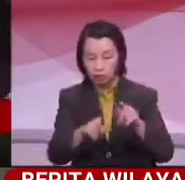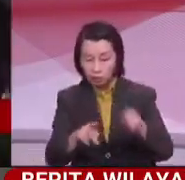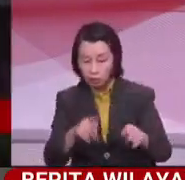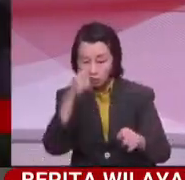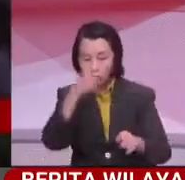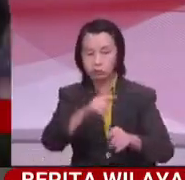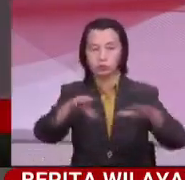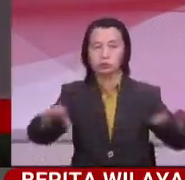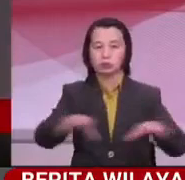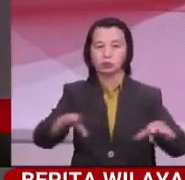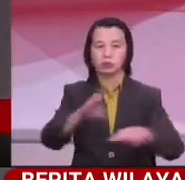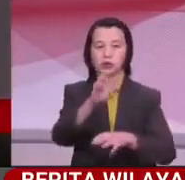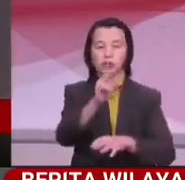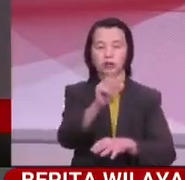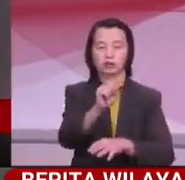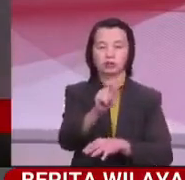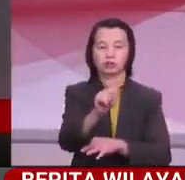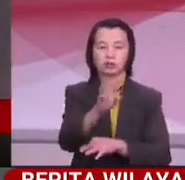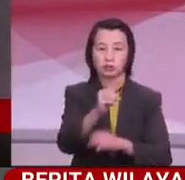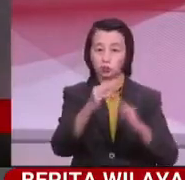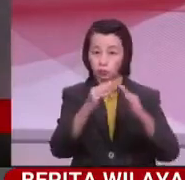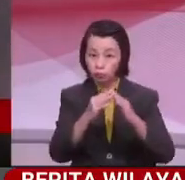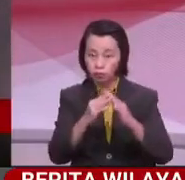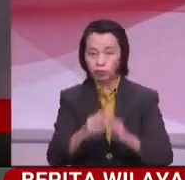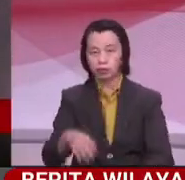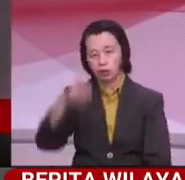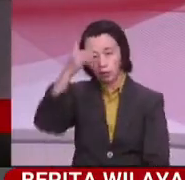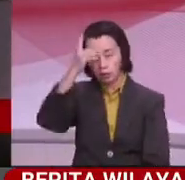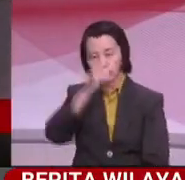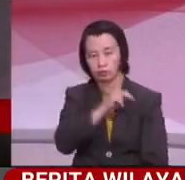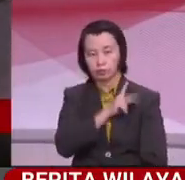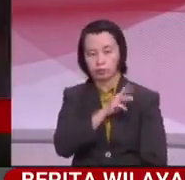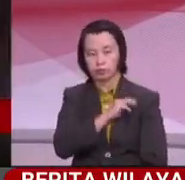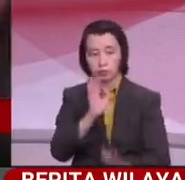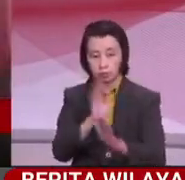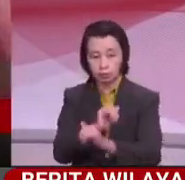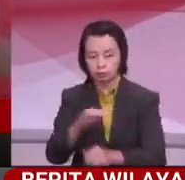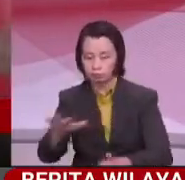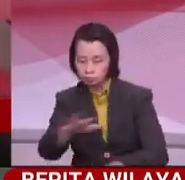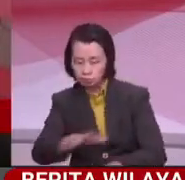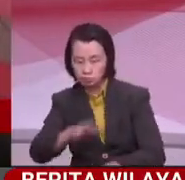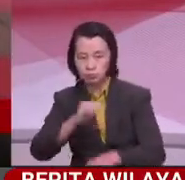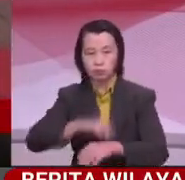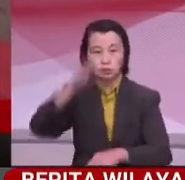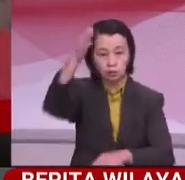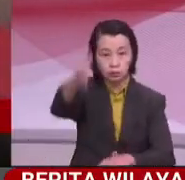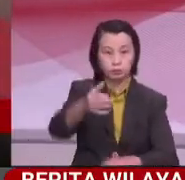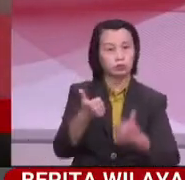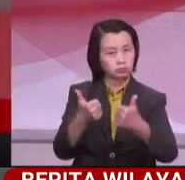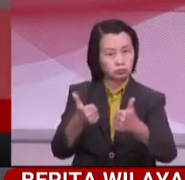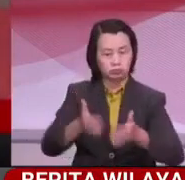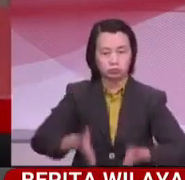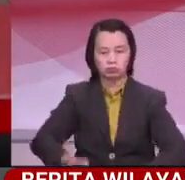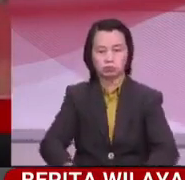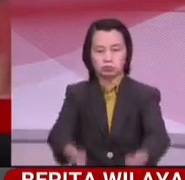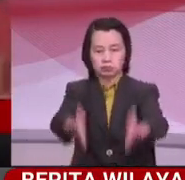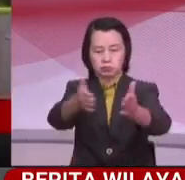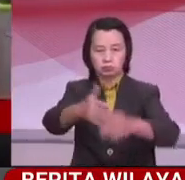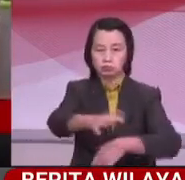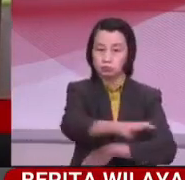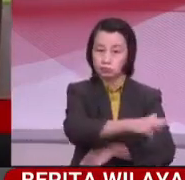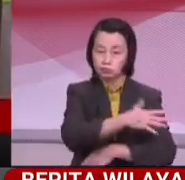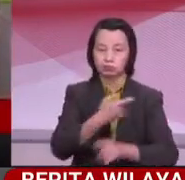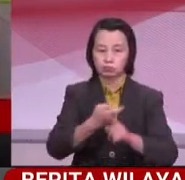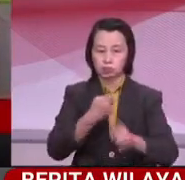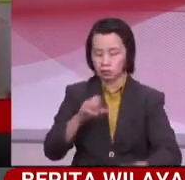untuk melaksanakan skin tersebut dan tepat tinggi Abang Johari menjagakan masa depan yang cerah di sepanjang jalan pesisir